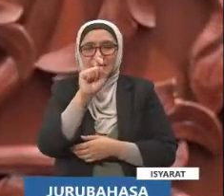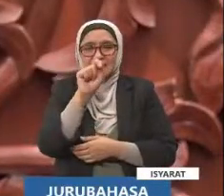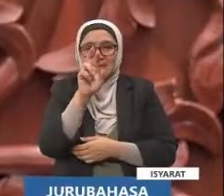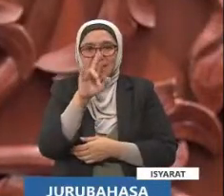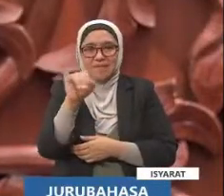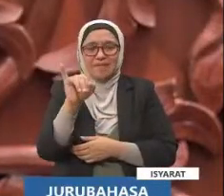perempuan part obatukai